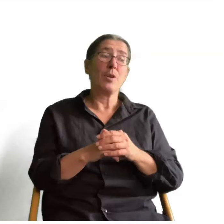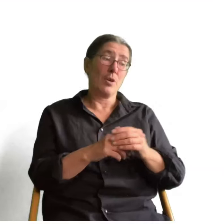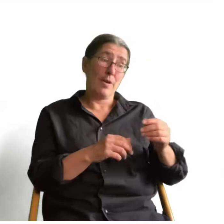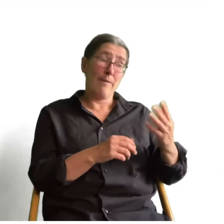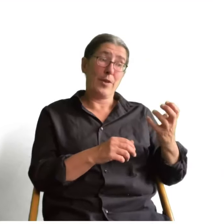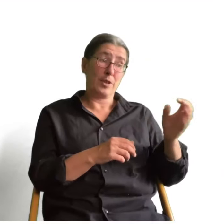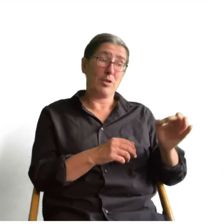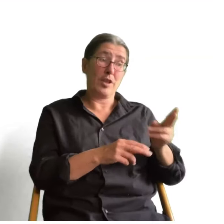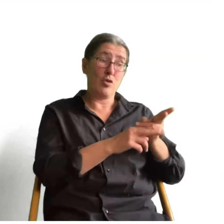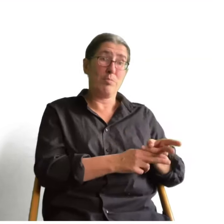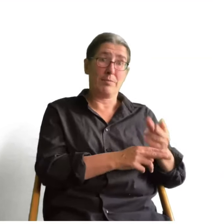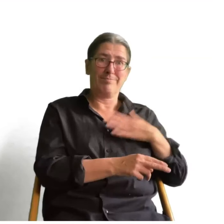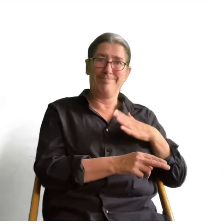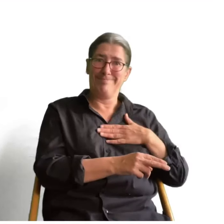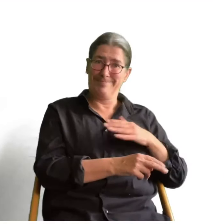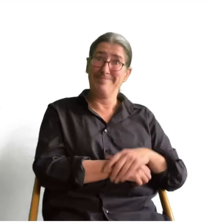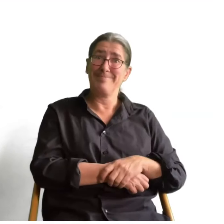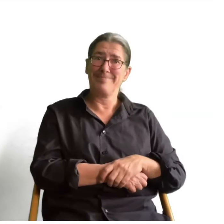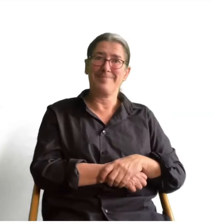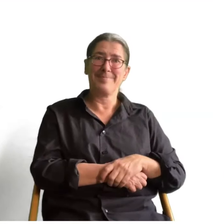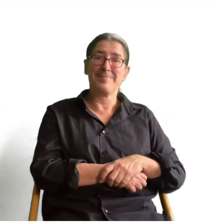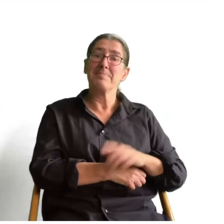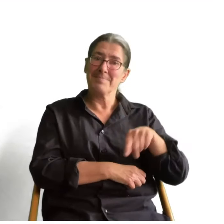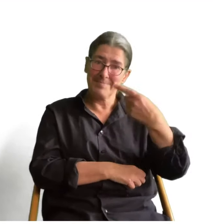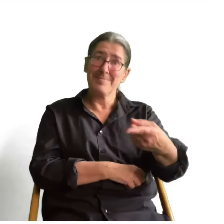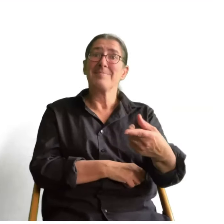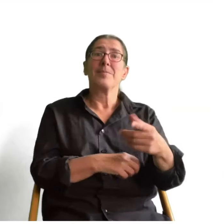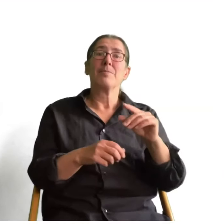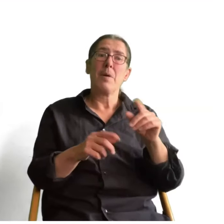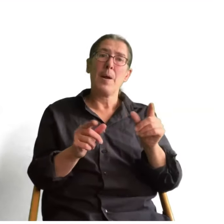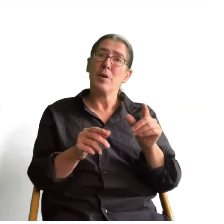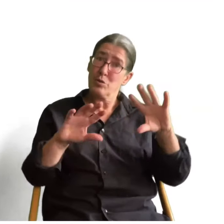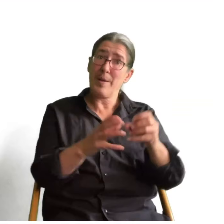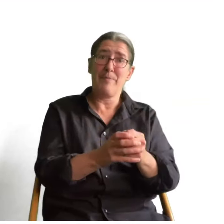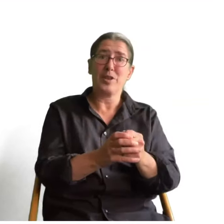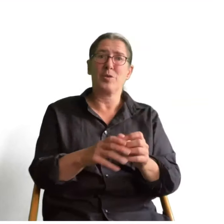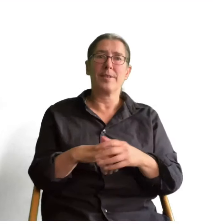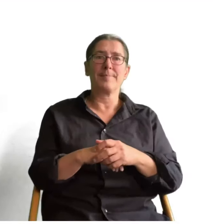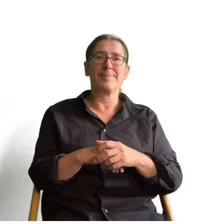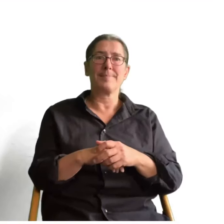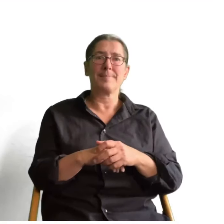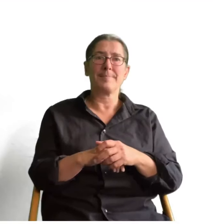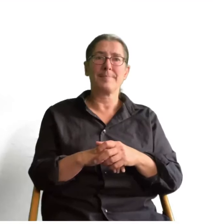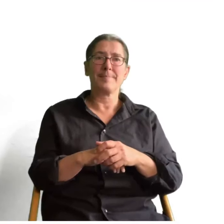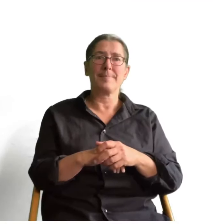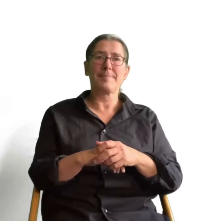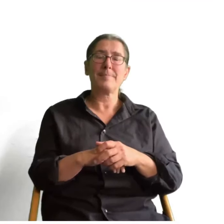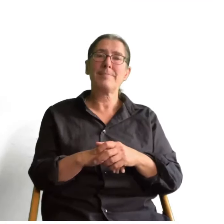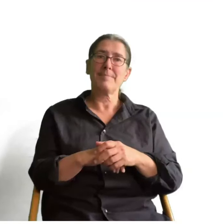60% und 40% bleiben übrig. Die gehören mir. Gleich kommen wir noch zu einer kleinen Zusammenfassung.